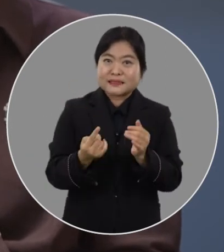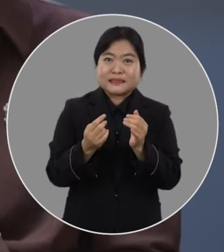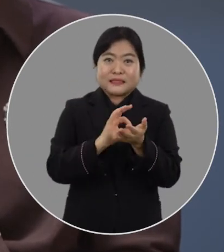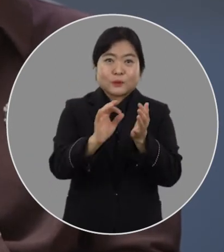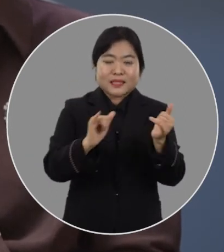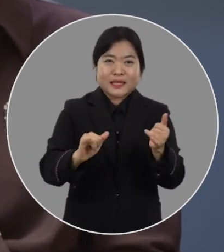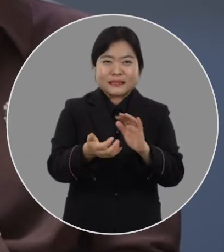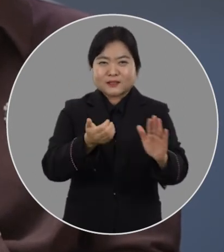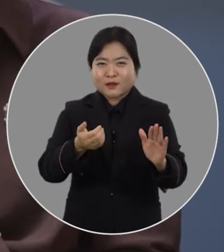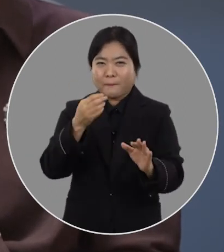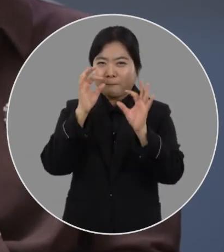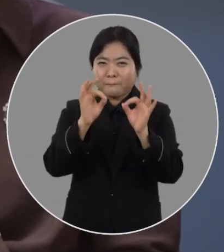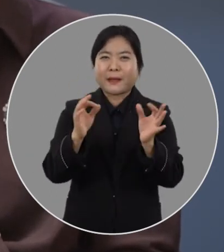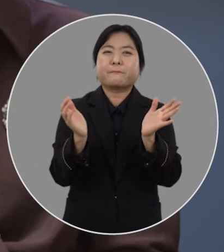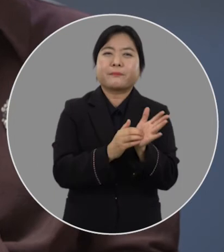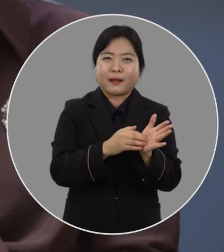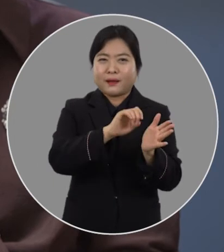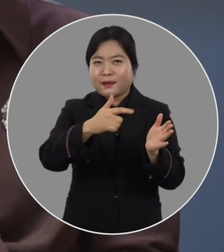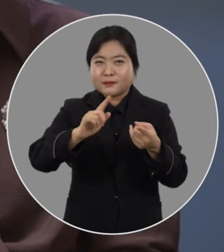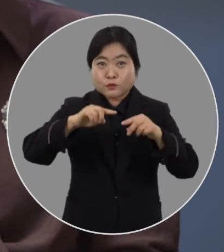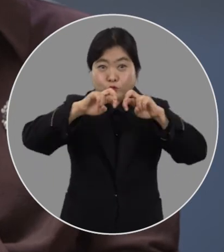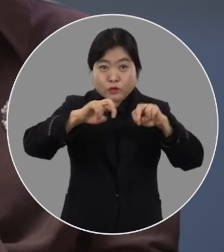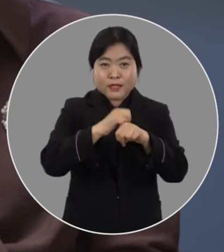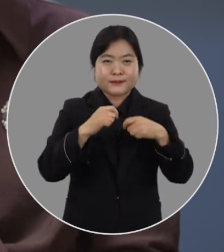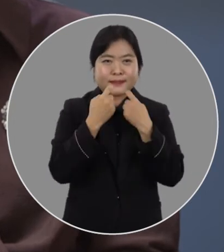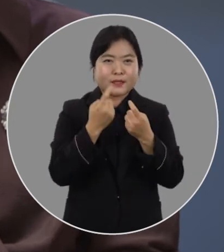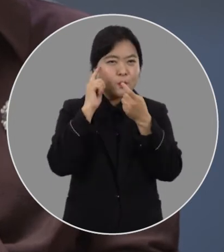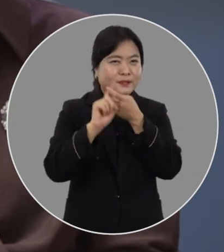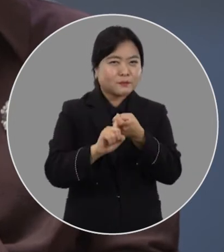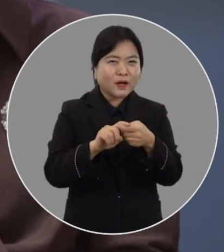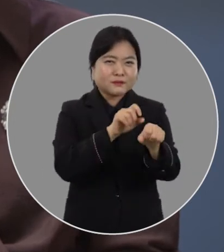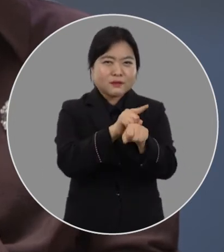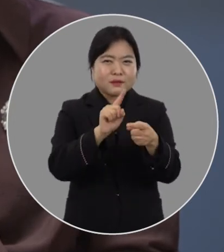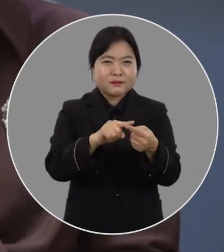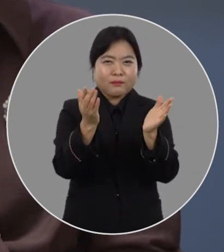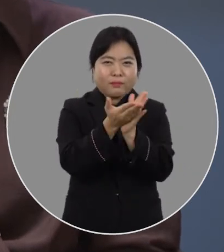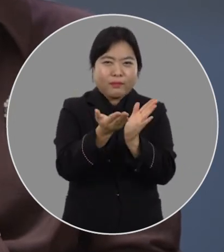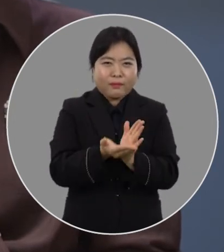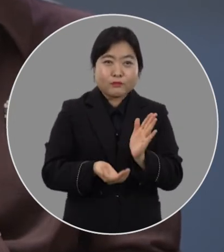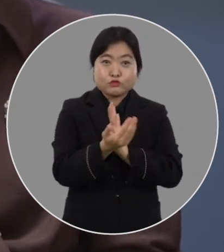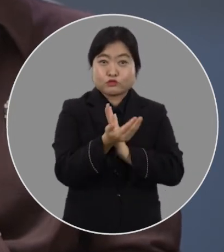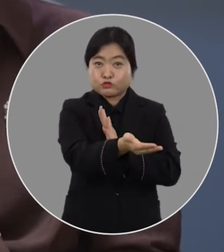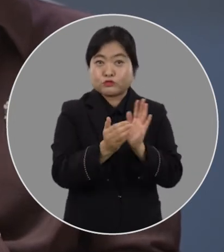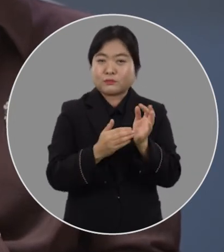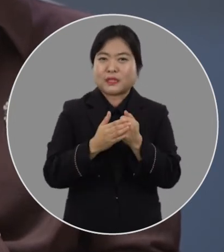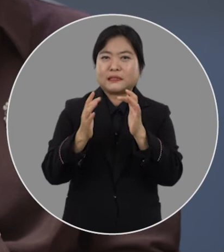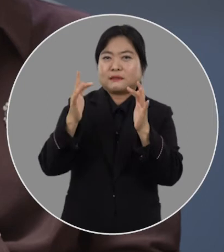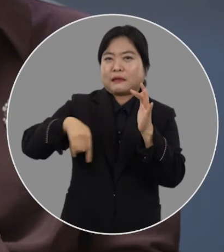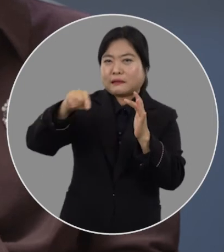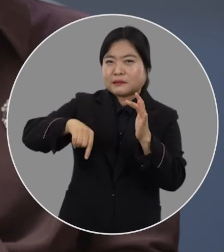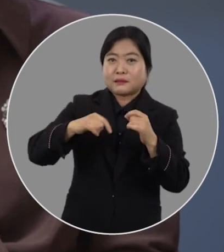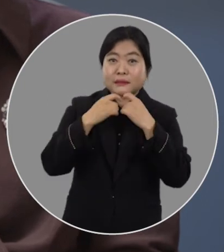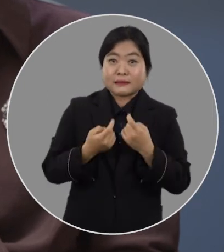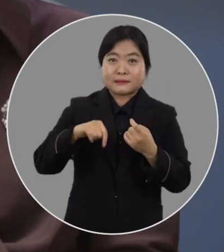기록을 분석해서 개인의 관심과 성향에 맞는 영상을 선별적으로 제공하는 것으로 인해서 인터넷 환경에서